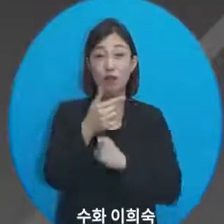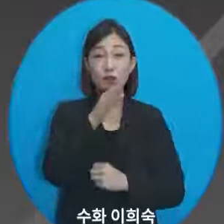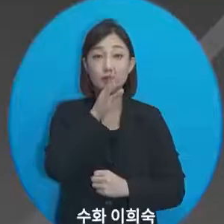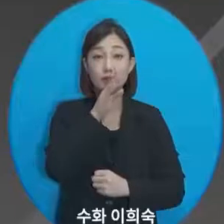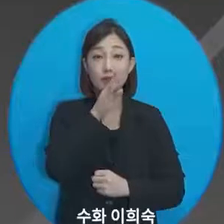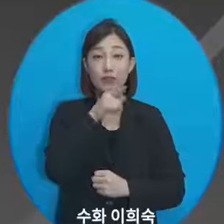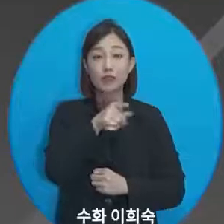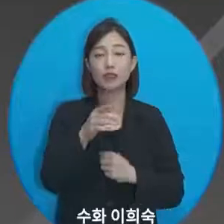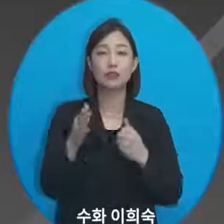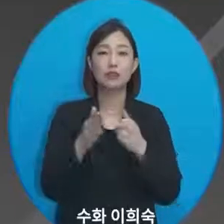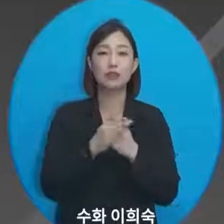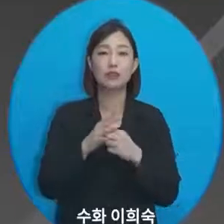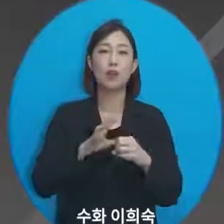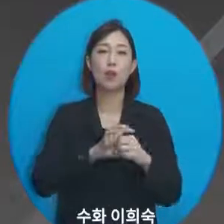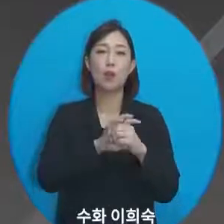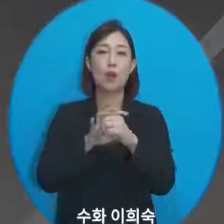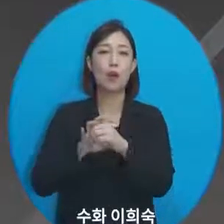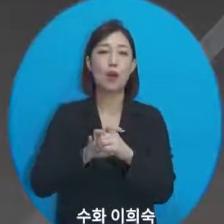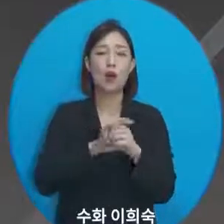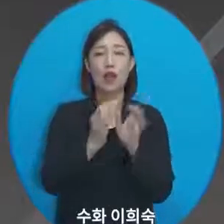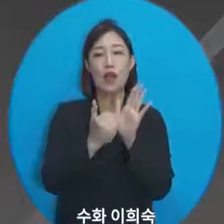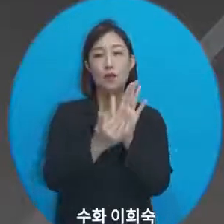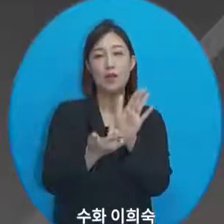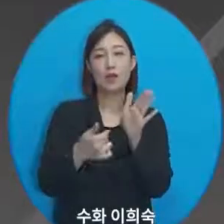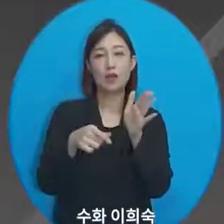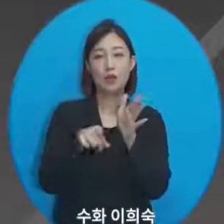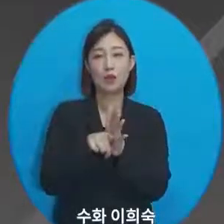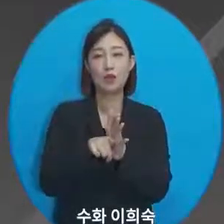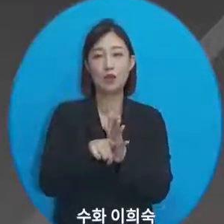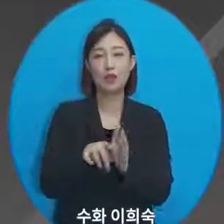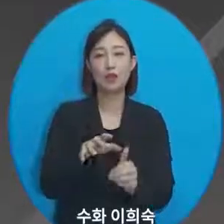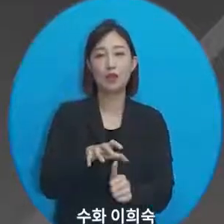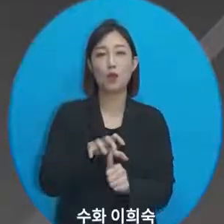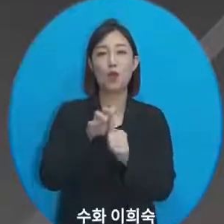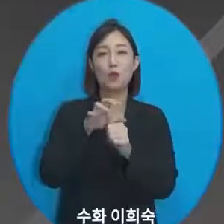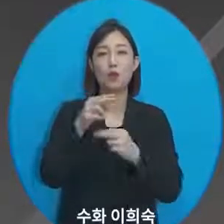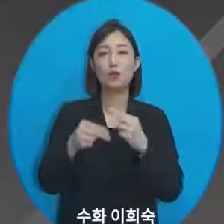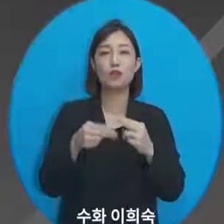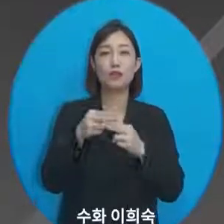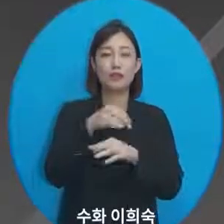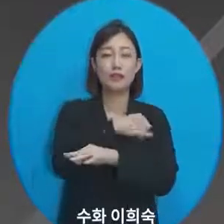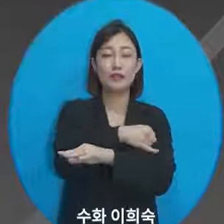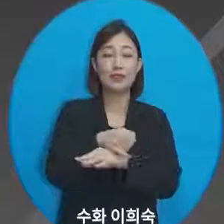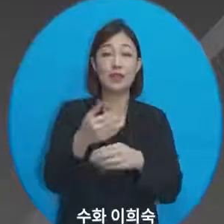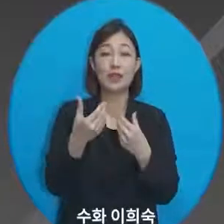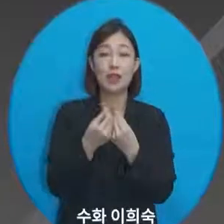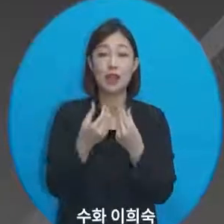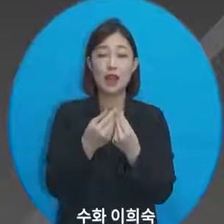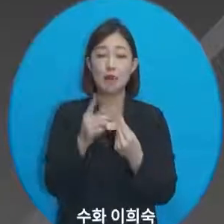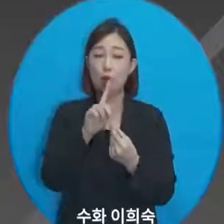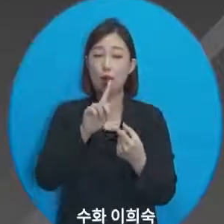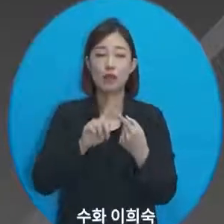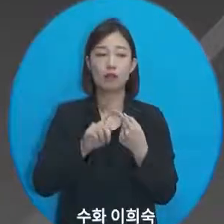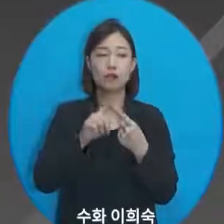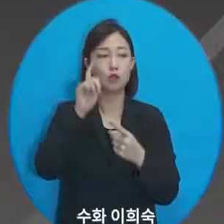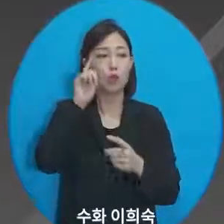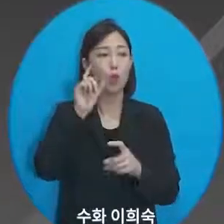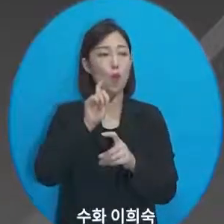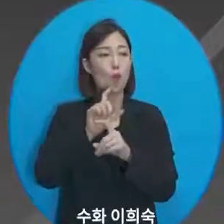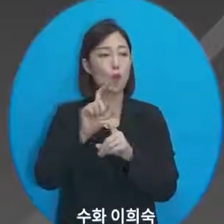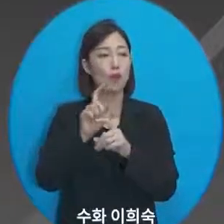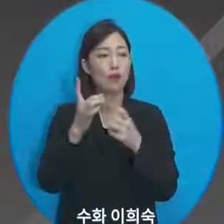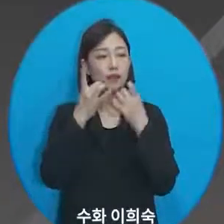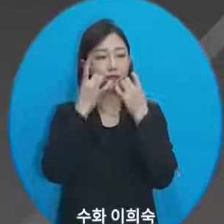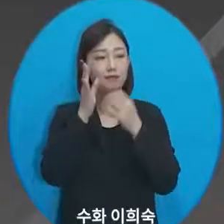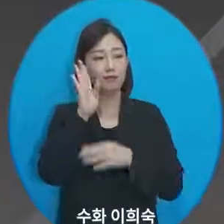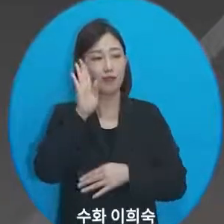코로나19에 대항해서 유니버셜 디자인이 어떤 관점에서 우리가 새로운 방향을 고민하고 나아가야